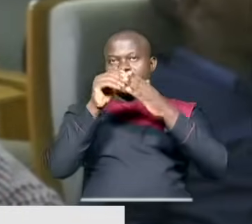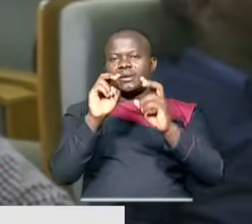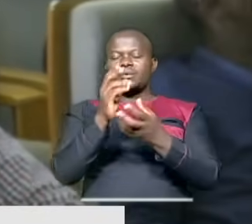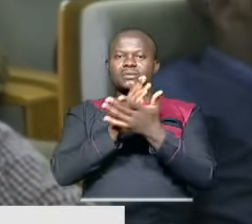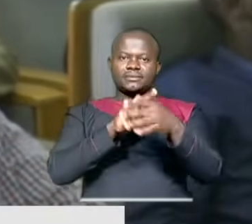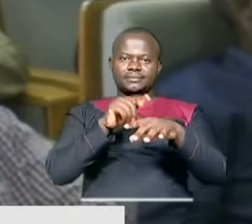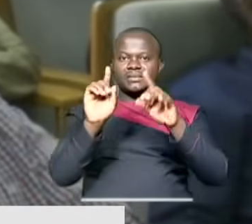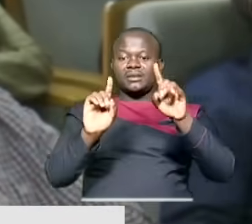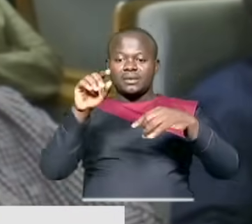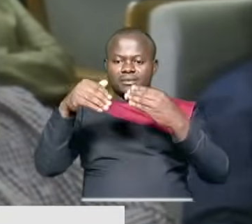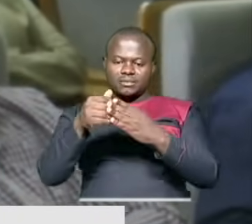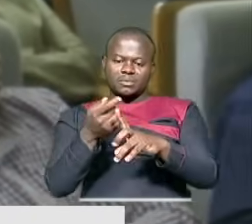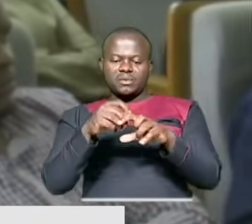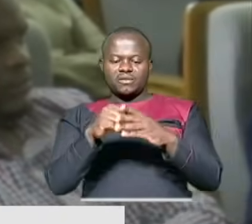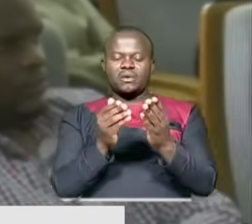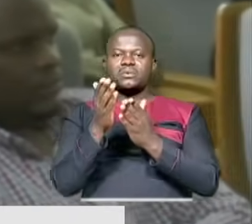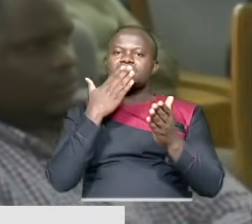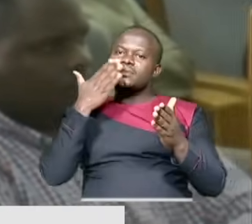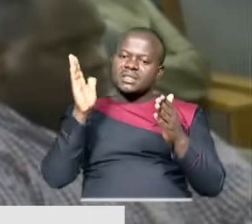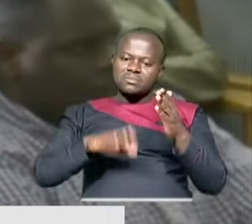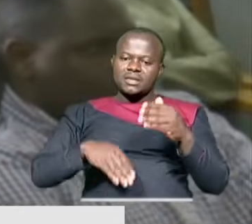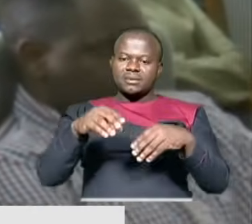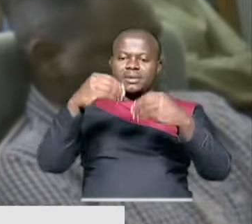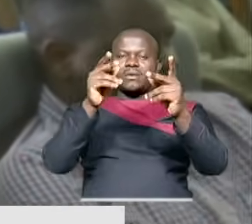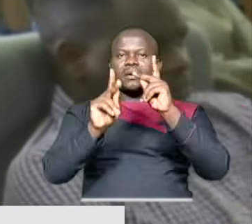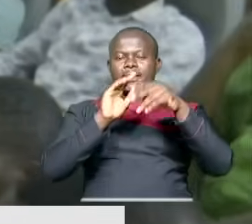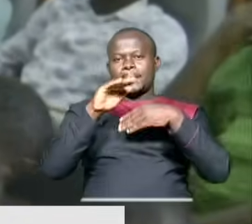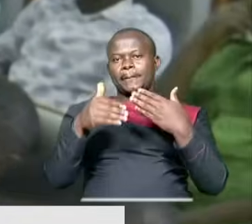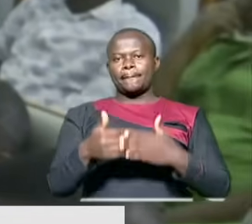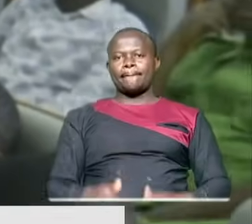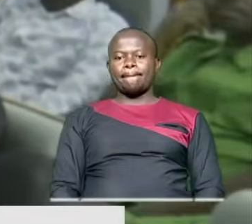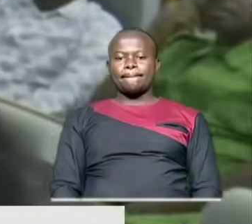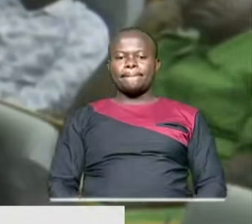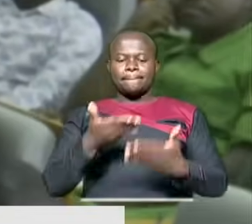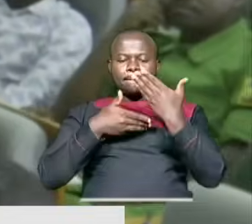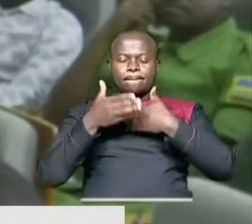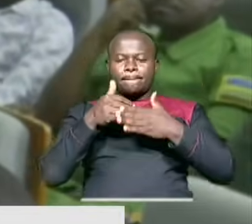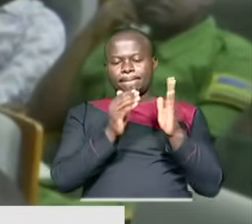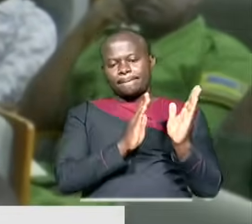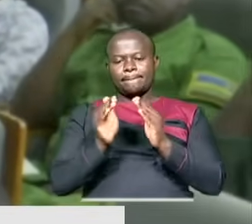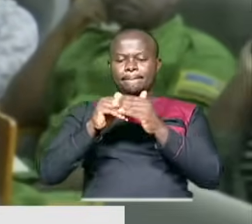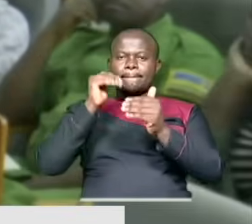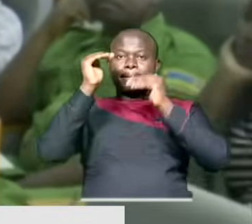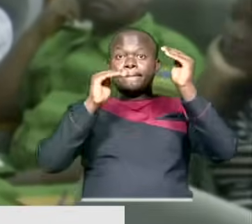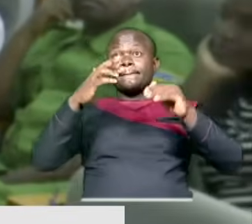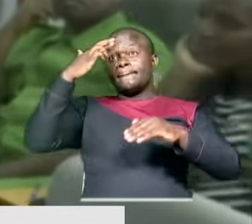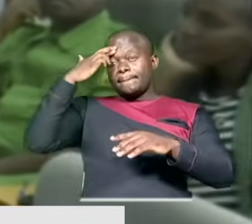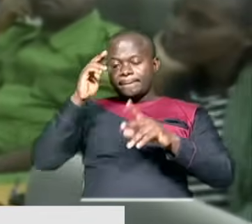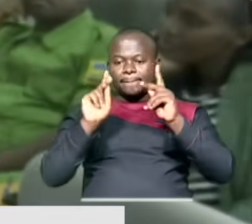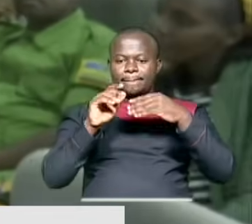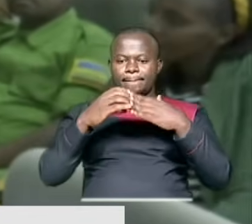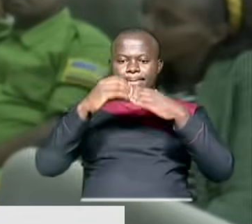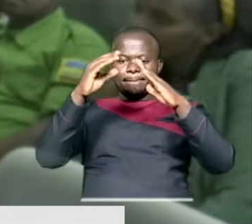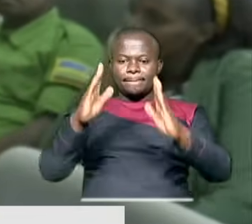na rimwe binaturuka kuri serivisi mbi iba yahawe umuturage. Ni ibiganiro byateguwe mu rwego rwo kwibutsa aba